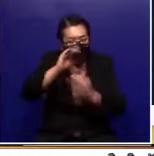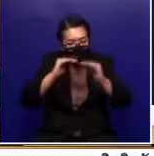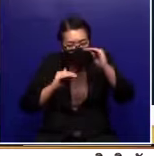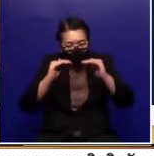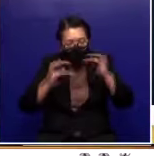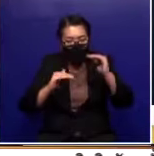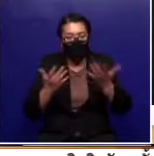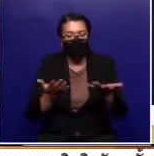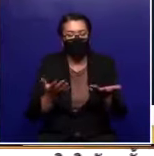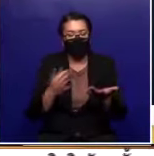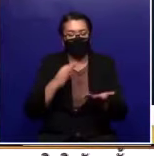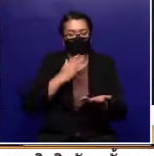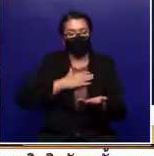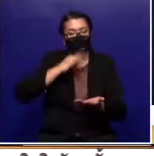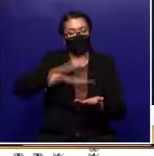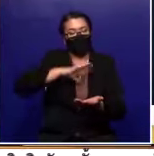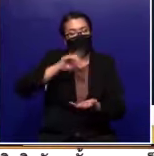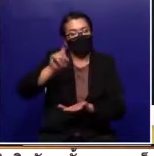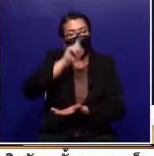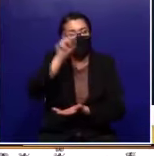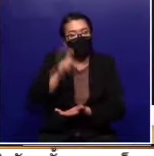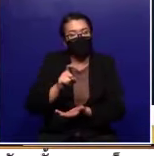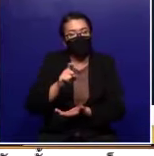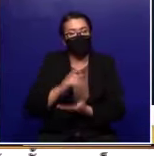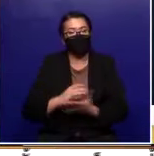ครับมันสงสัยอ่ะ